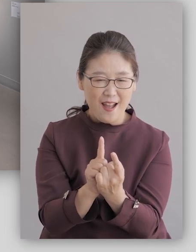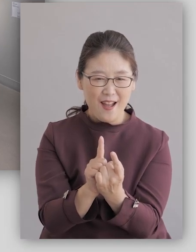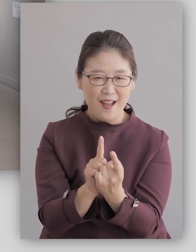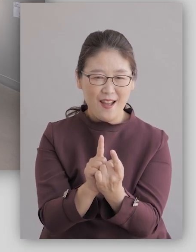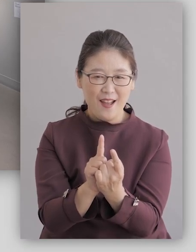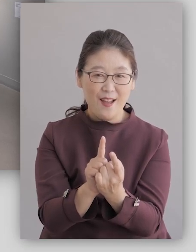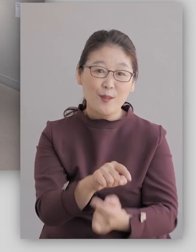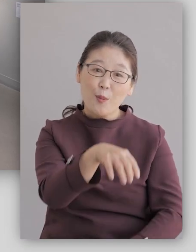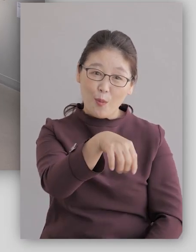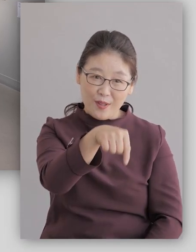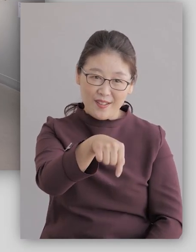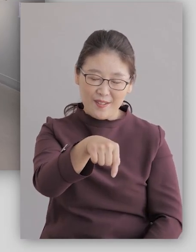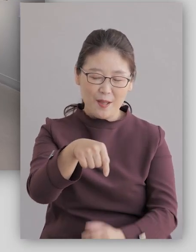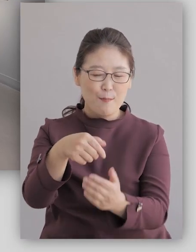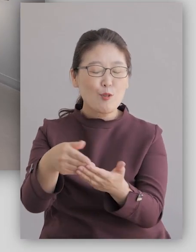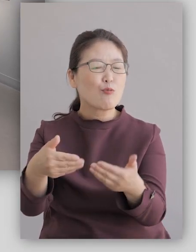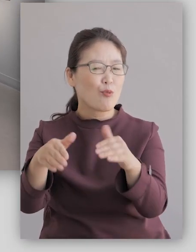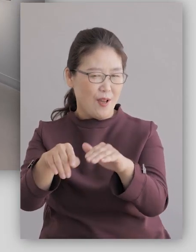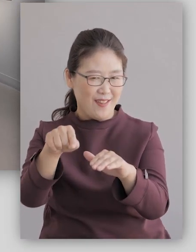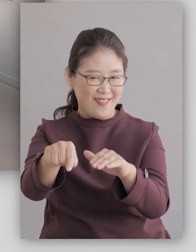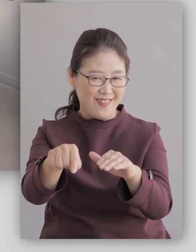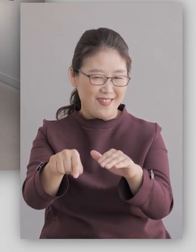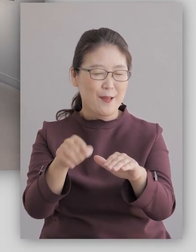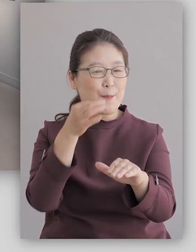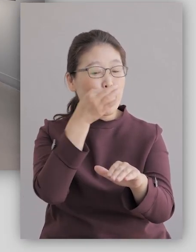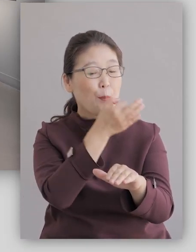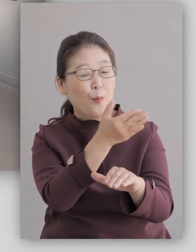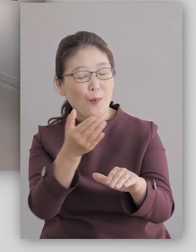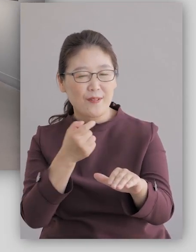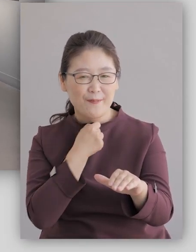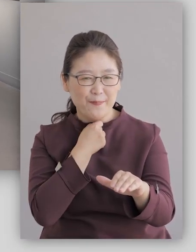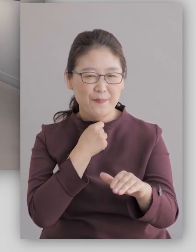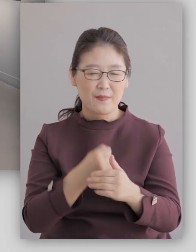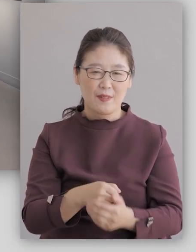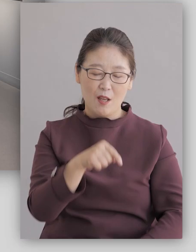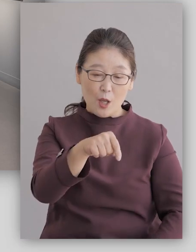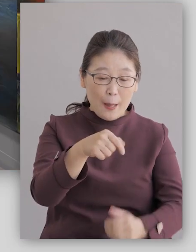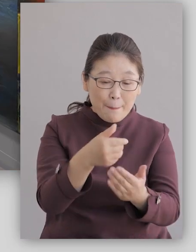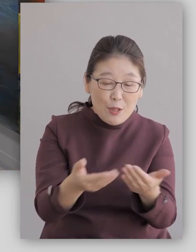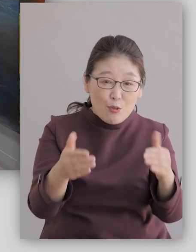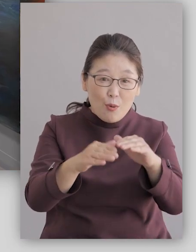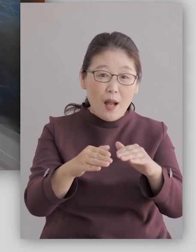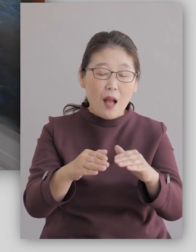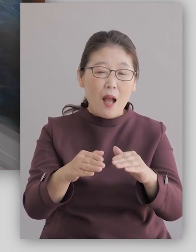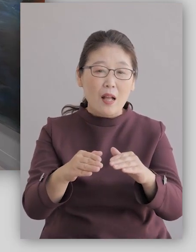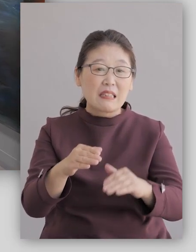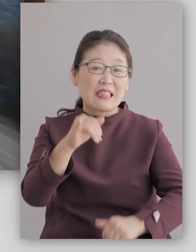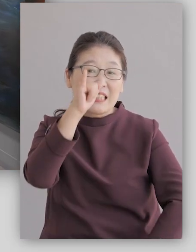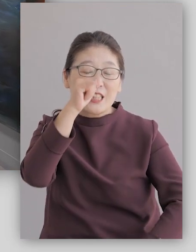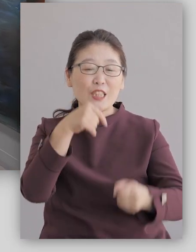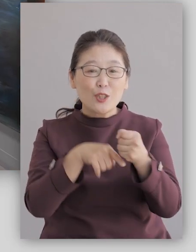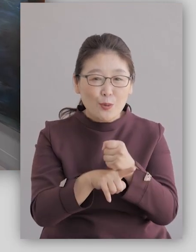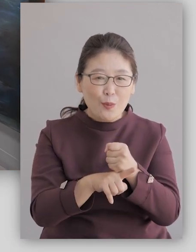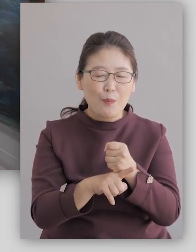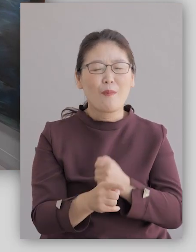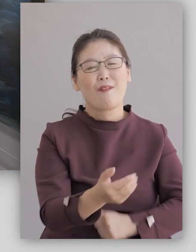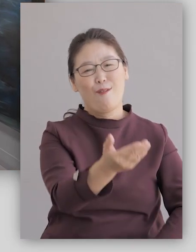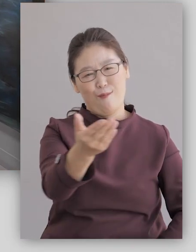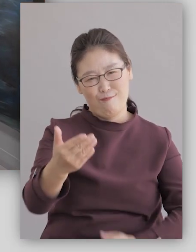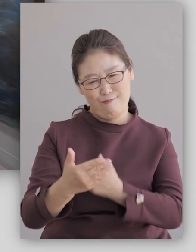장으로서 미술관을 펼쳐 보이고 싶었습니다. 미술관을 완성시킨 것은 바로 관람객 여러분들이라는